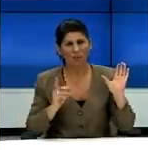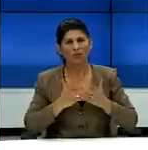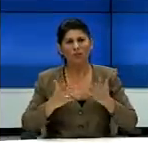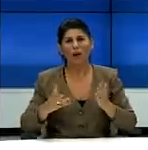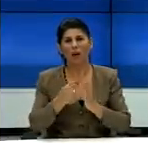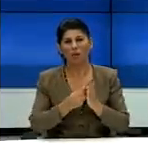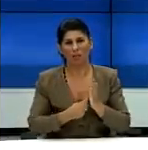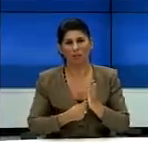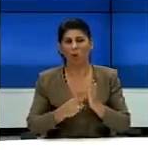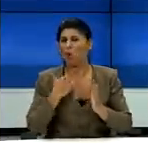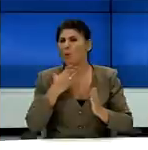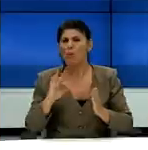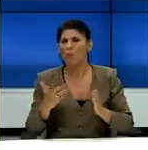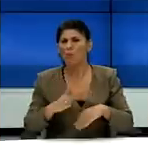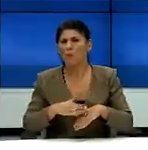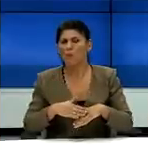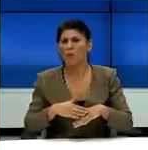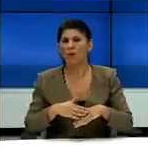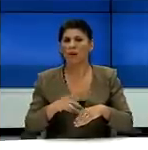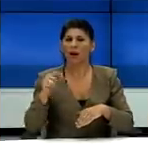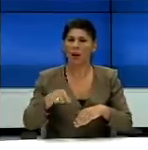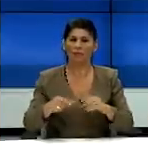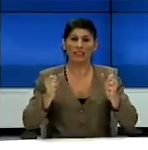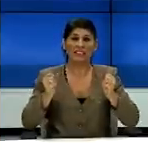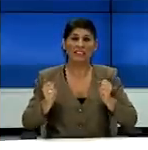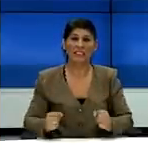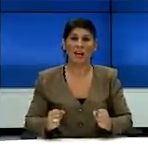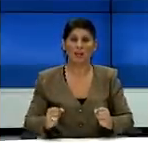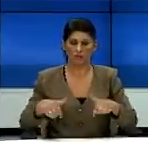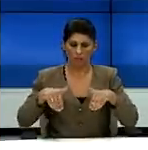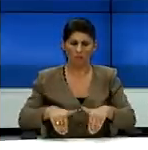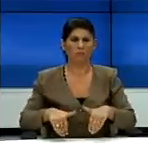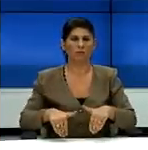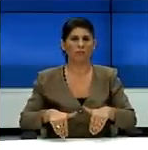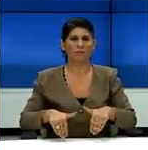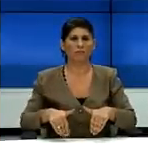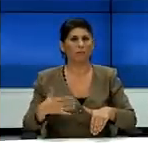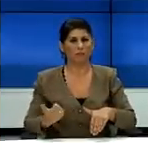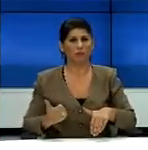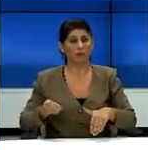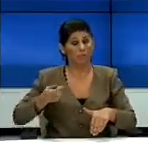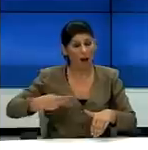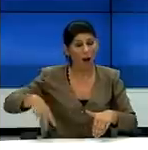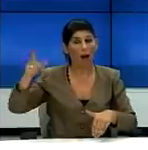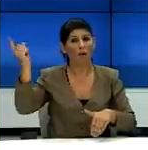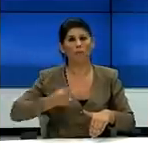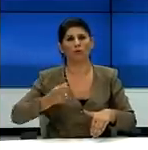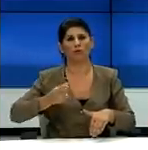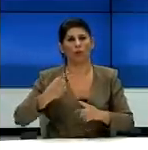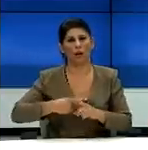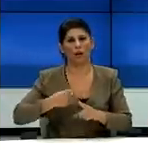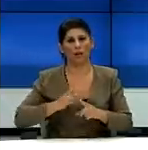μεγάλο βαθμό οφείλεται σε αυτή την στάση πειθαρχίας που έδειξε η συντριπτική πλειοψηφία των Ελλήνων